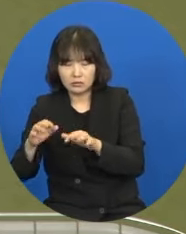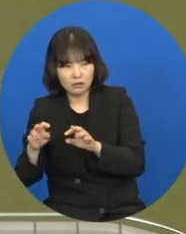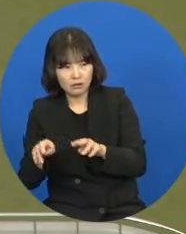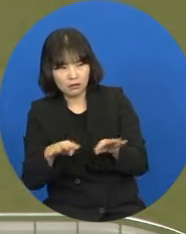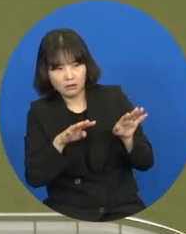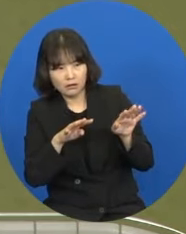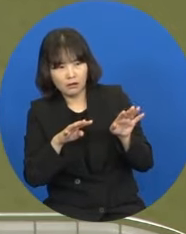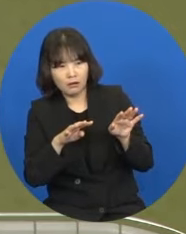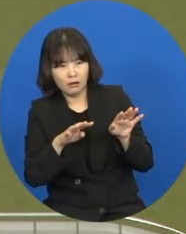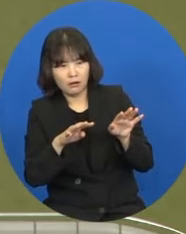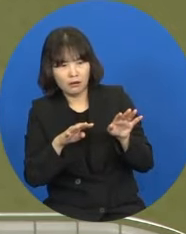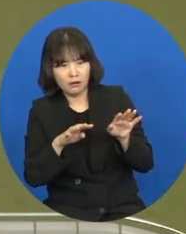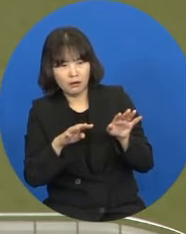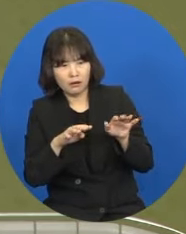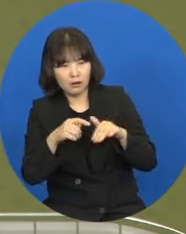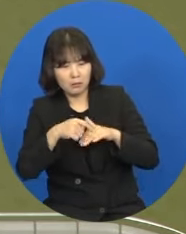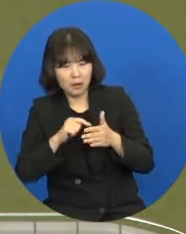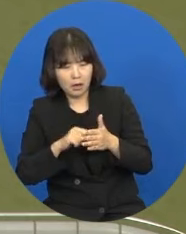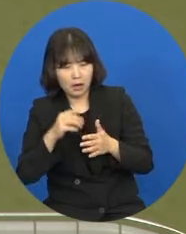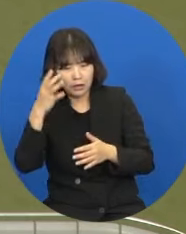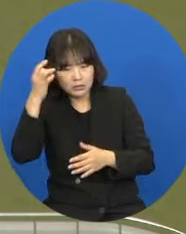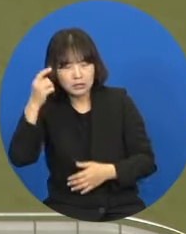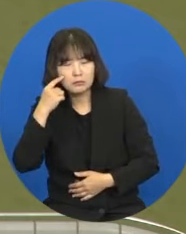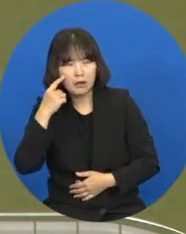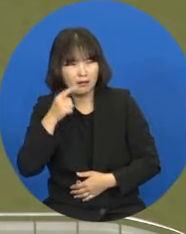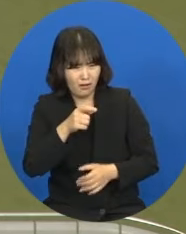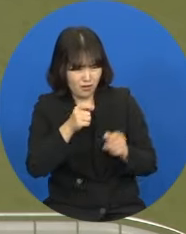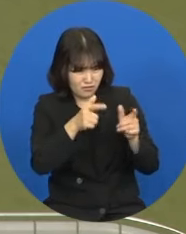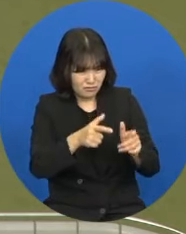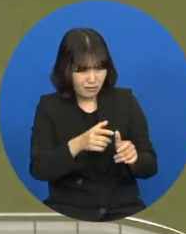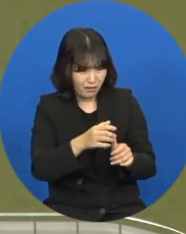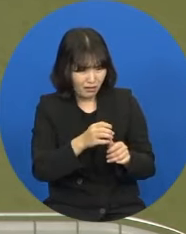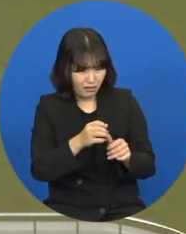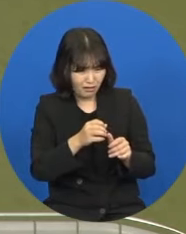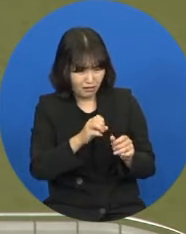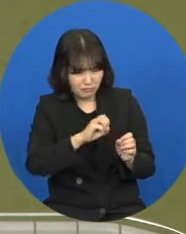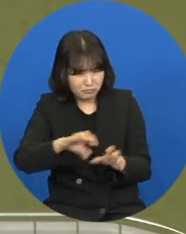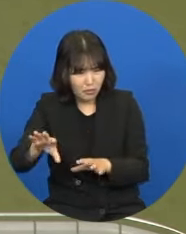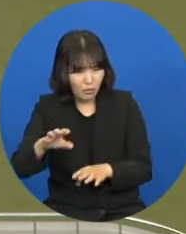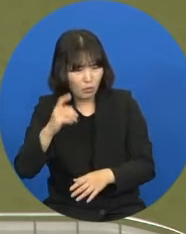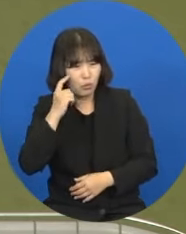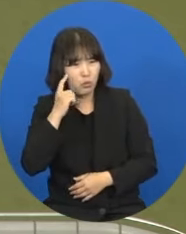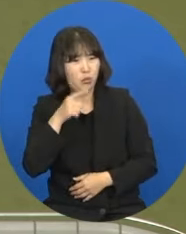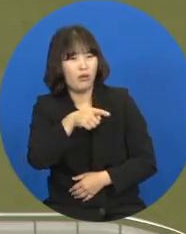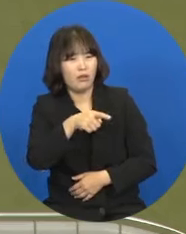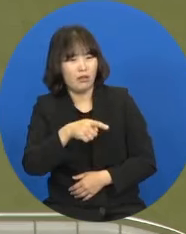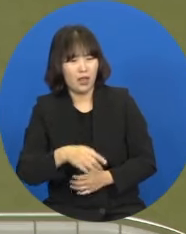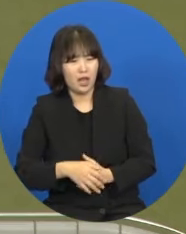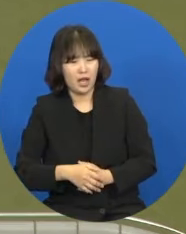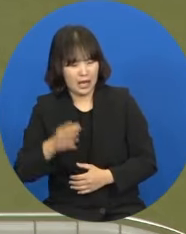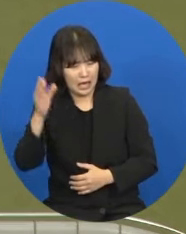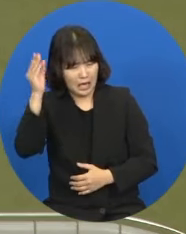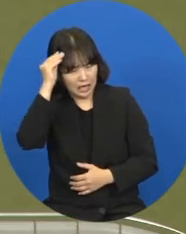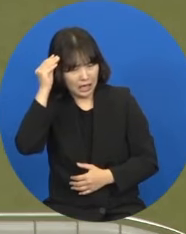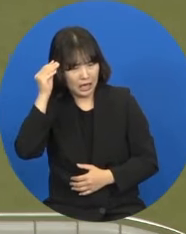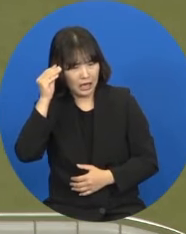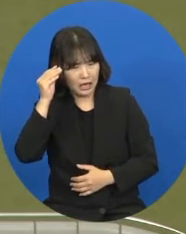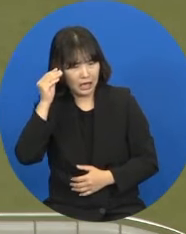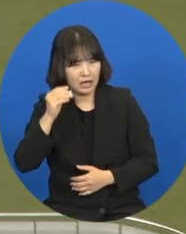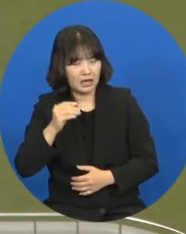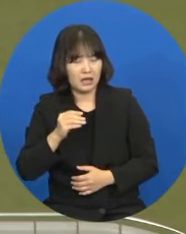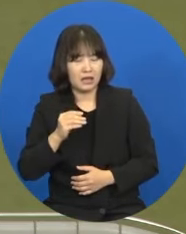아휴 저 기회를 놓쳤어 저런 무능한 왕이 있나 그러지 않았겠습니까